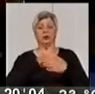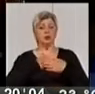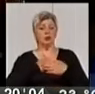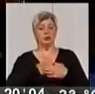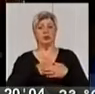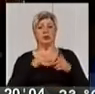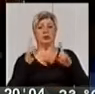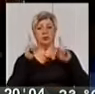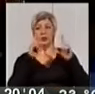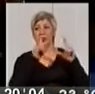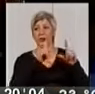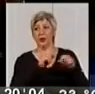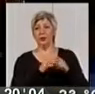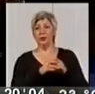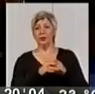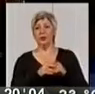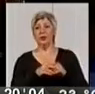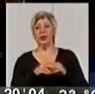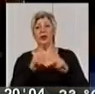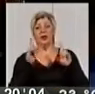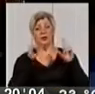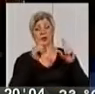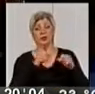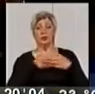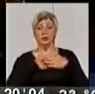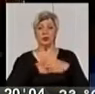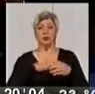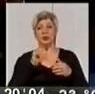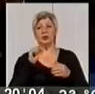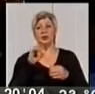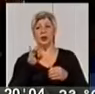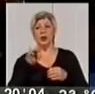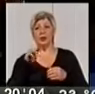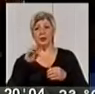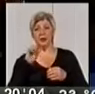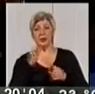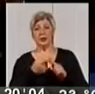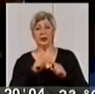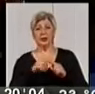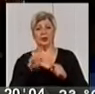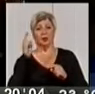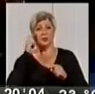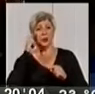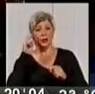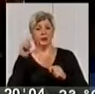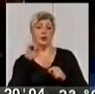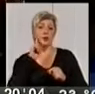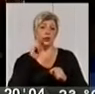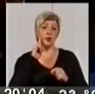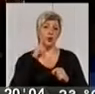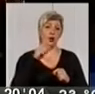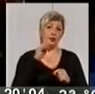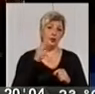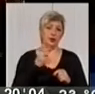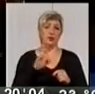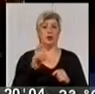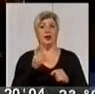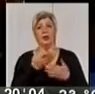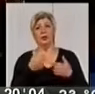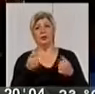хороший заклад. Їдуть залюбки і в артек, який сьогодні в Києві, і в молоду гвардію. Нормально, ми організовуємо, у нас